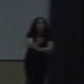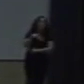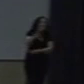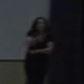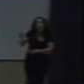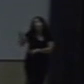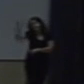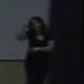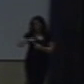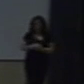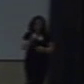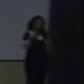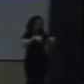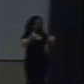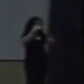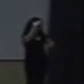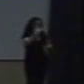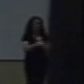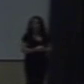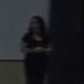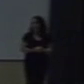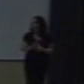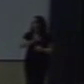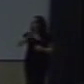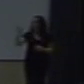Ara patiré. Arroba Jordi PC. Carme.